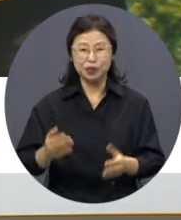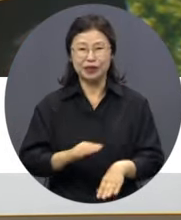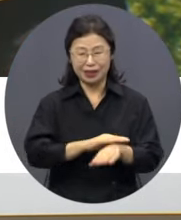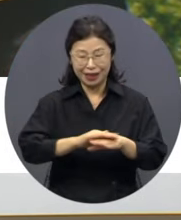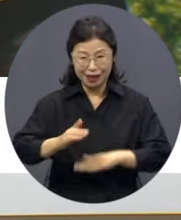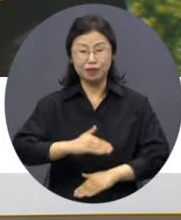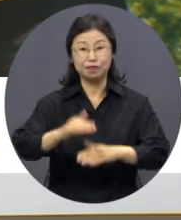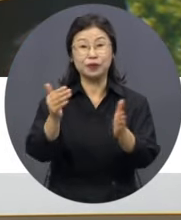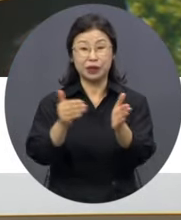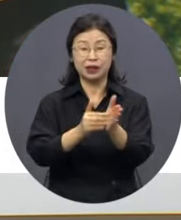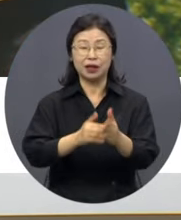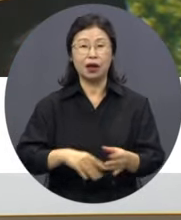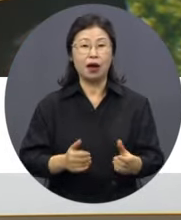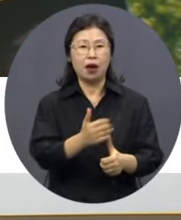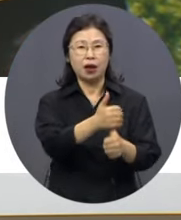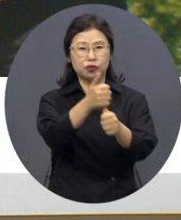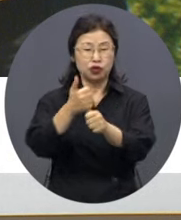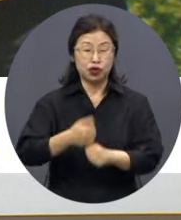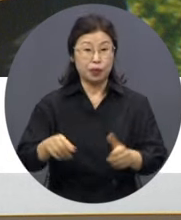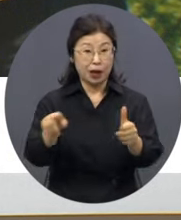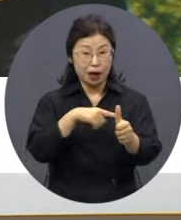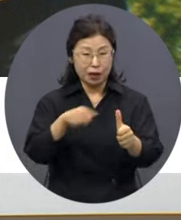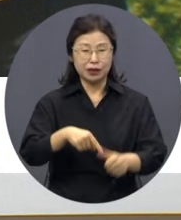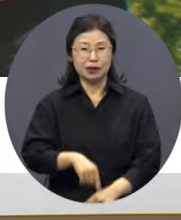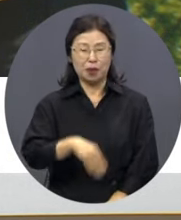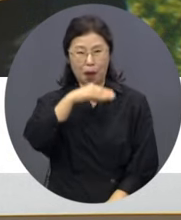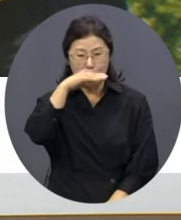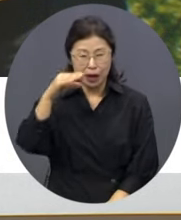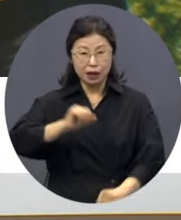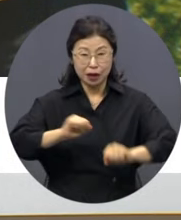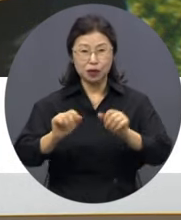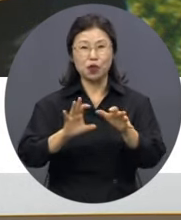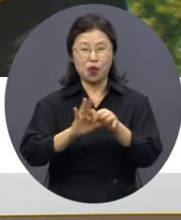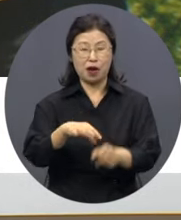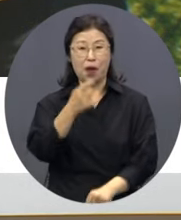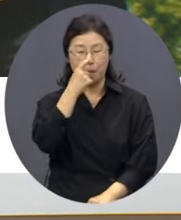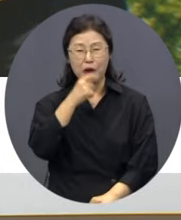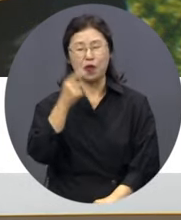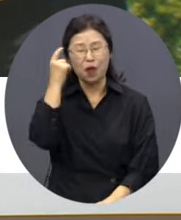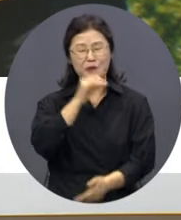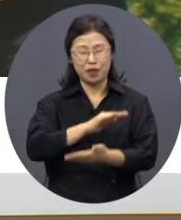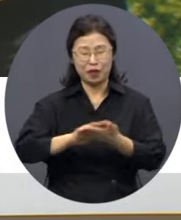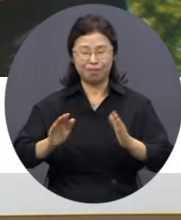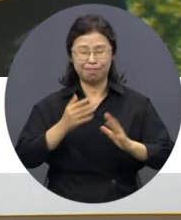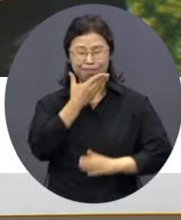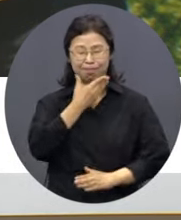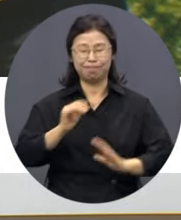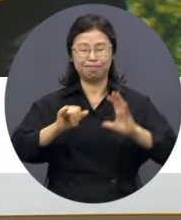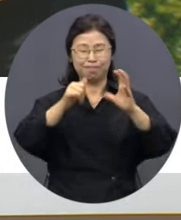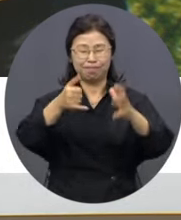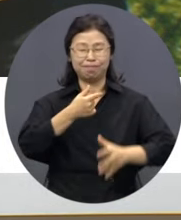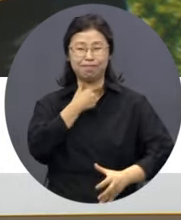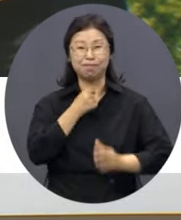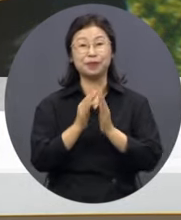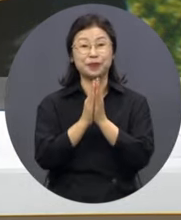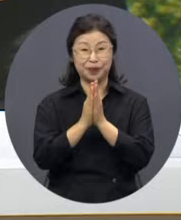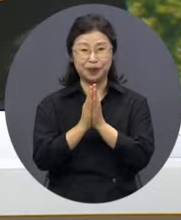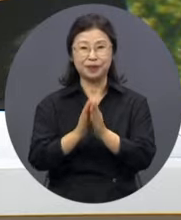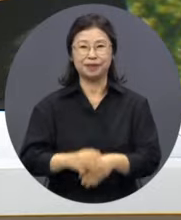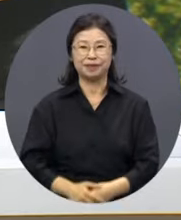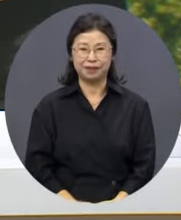열렸습니다 부처님의 가르침과 공덕을 기리며이 평화롭고 행복한 세상을 기원했습니다